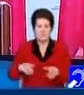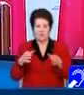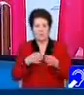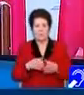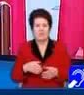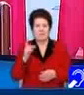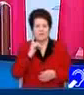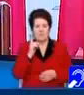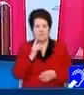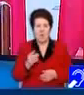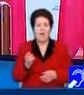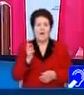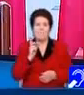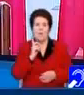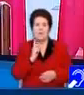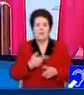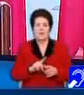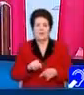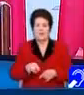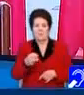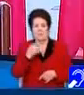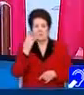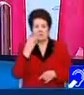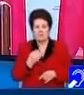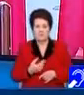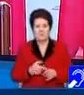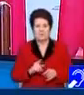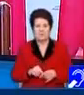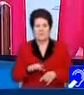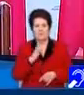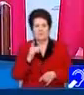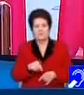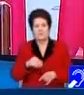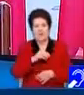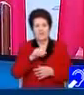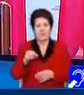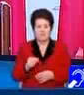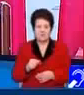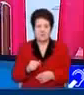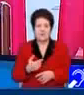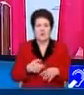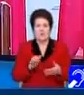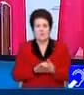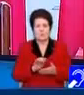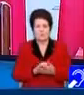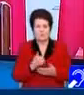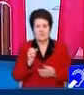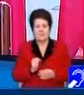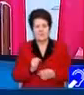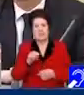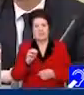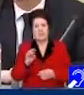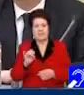companii de telefonie mobilă din Republica Moldova, promovat ulterior la o firmă din Azerbaidjan. La fel de cunoscut este și Alexandru